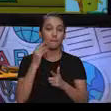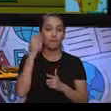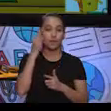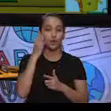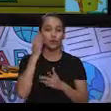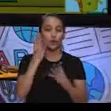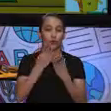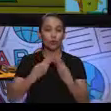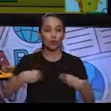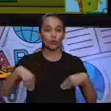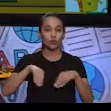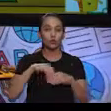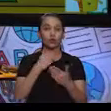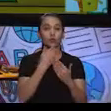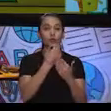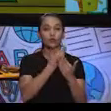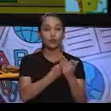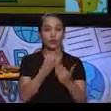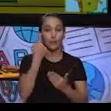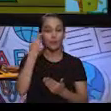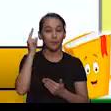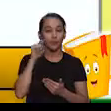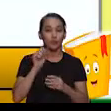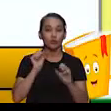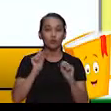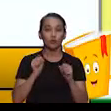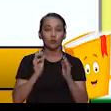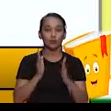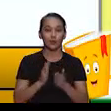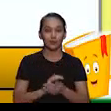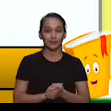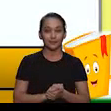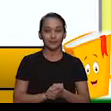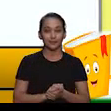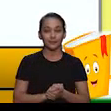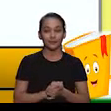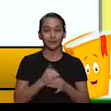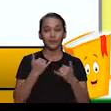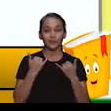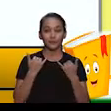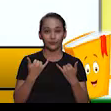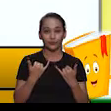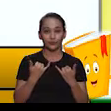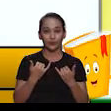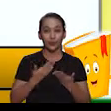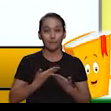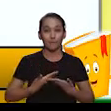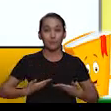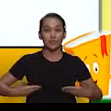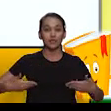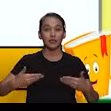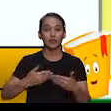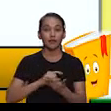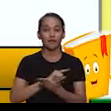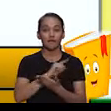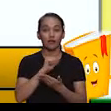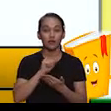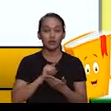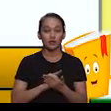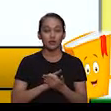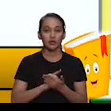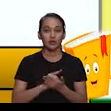o'zingizdan kattalardan so'rab bilib olishingiz mumkin. Demak, hozir bizning vazifamiz, demak,